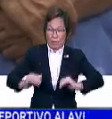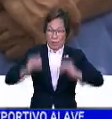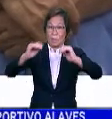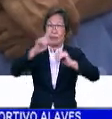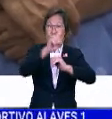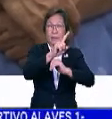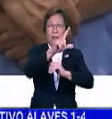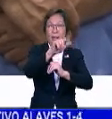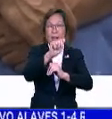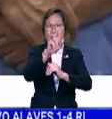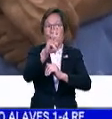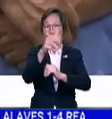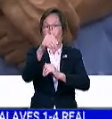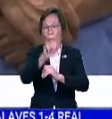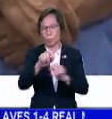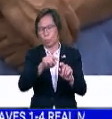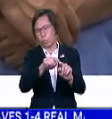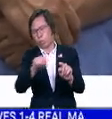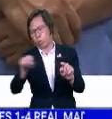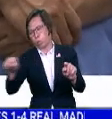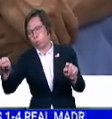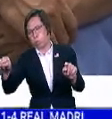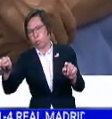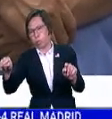lawas sehingga ke